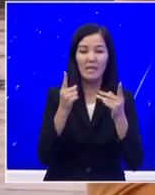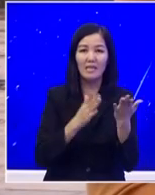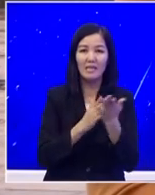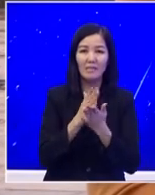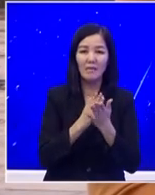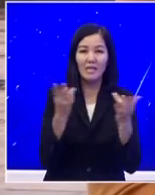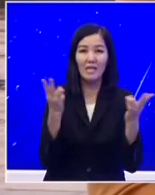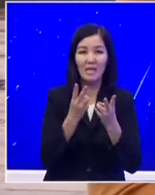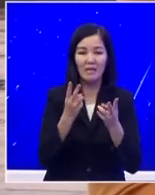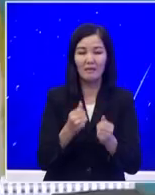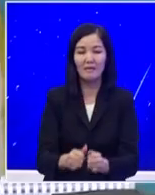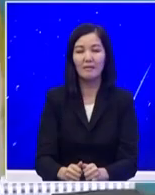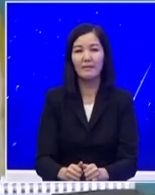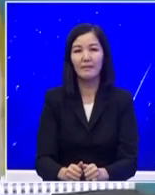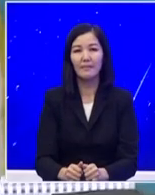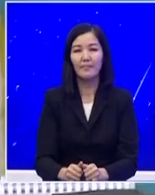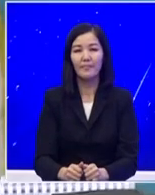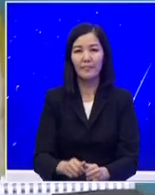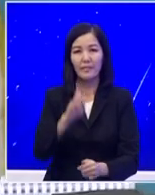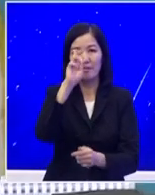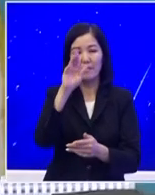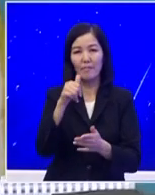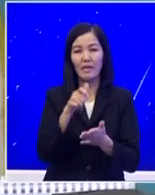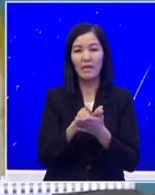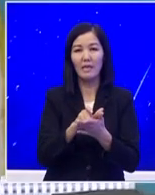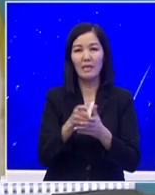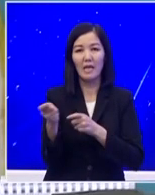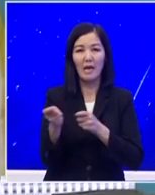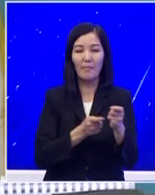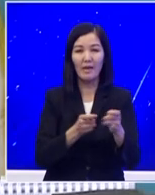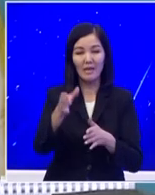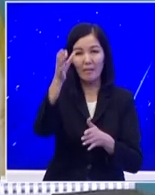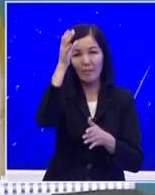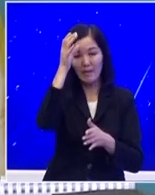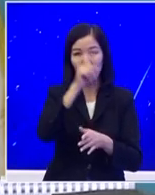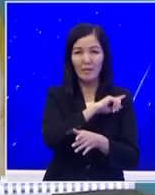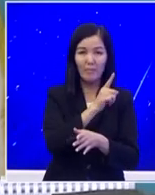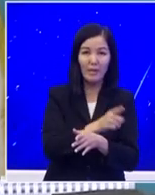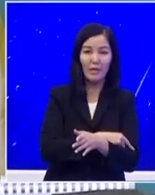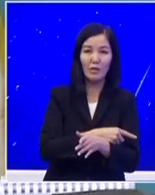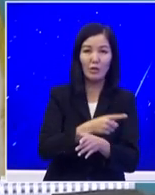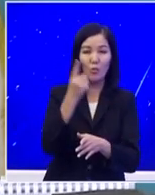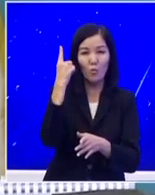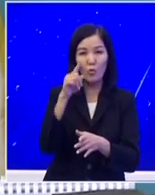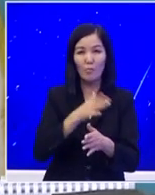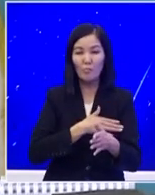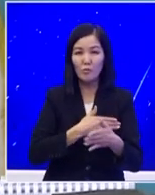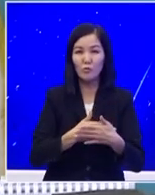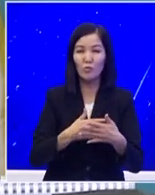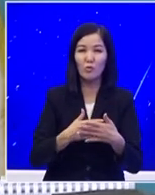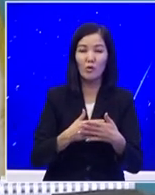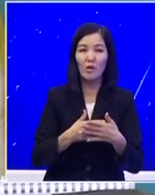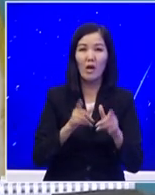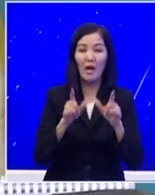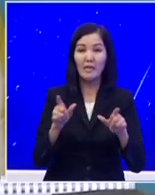деді мемлекет басшысы. Мемлекеттік аппаратқа білімді, білікті, ой ұшқыр, адал мамандар